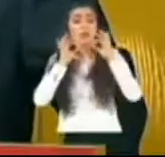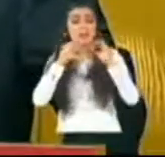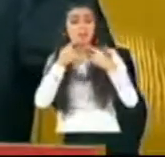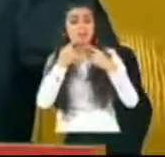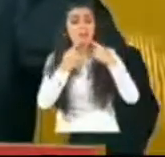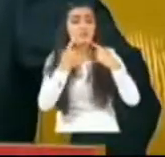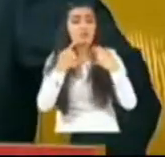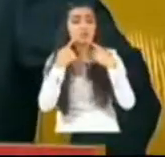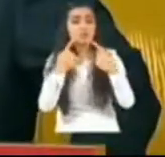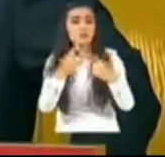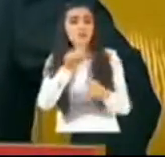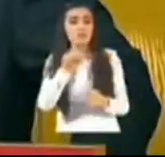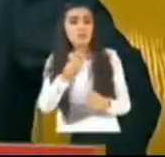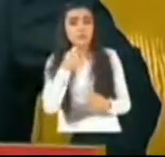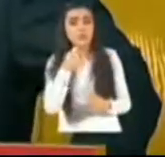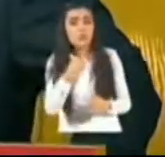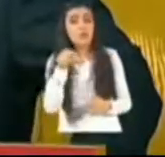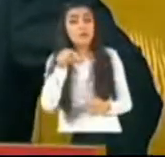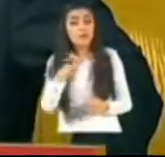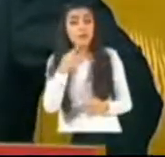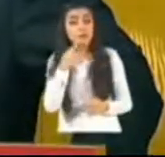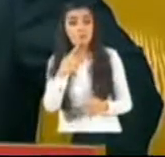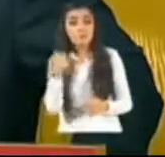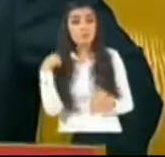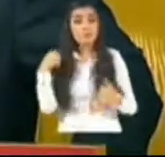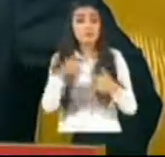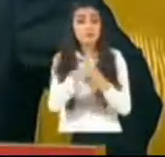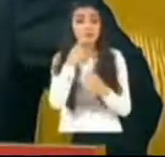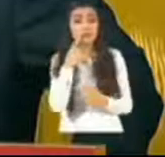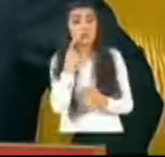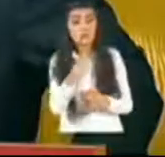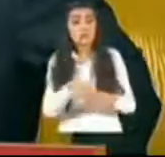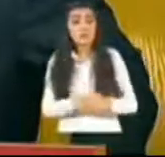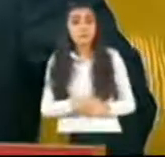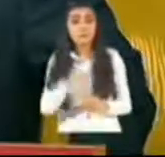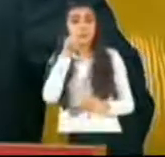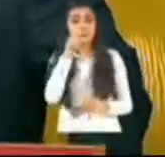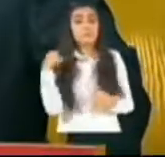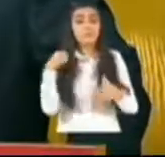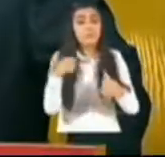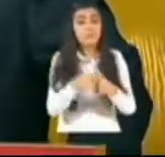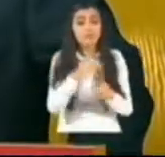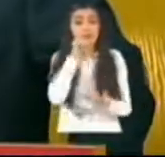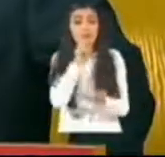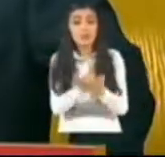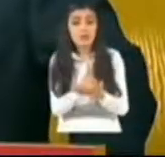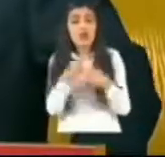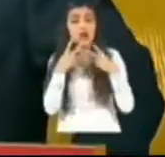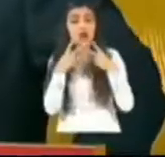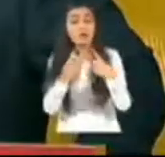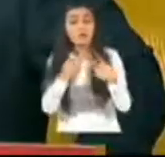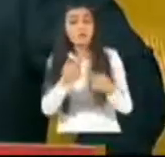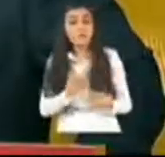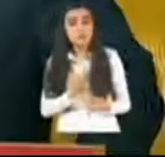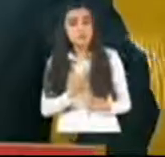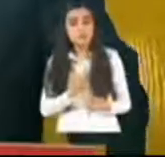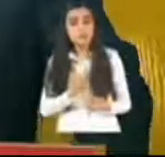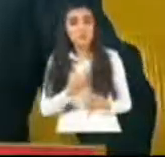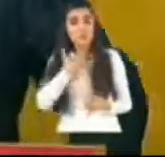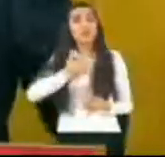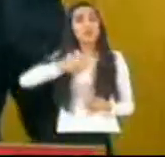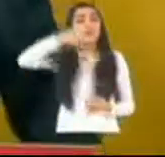izah edilmektedir? Bu vesileyle tekrar diyorum, bir kez daha kararlılığımı açıklıyorum.